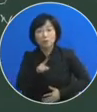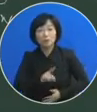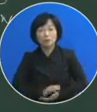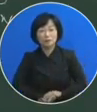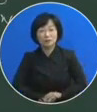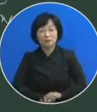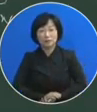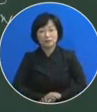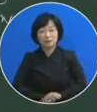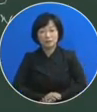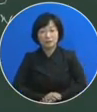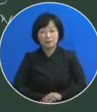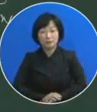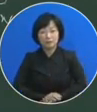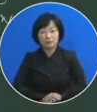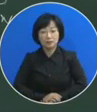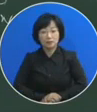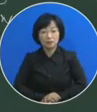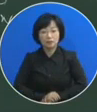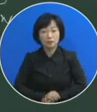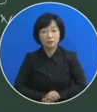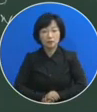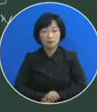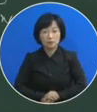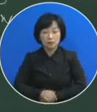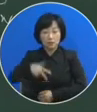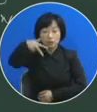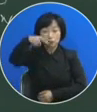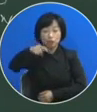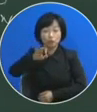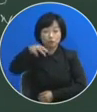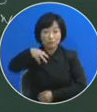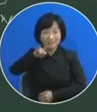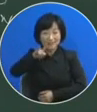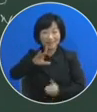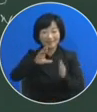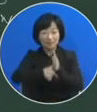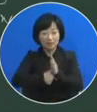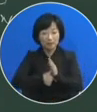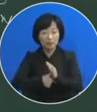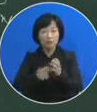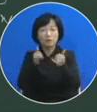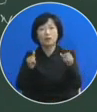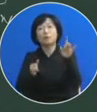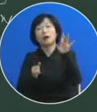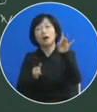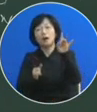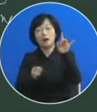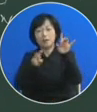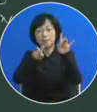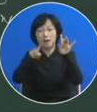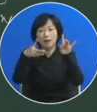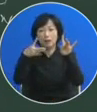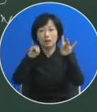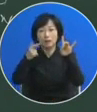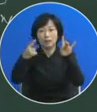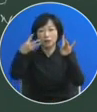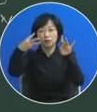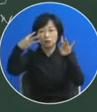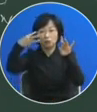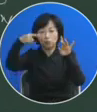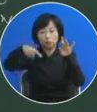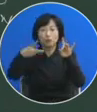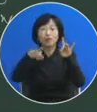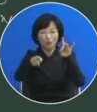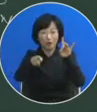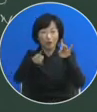happened. 어마어마한 중세계에 마틴에도 한 명이 있었습니다. That the great church of the Middle Ages lost to one person, Martin Luther. 뭐 말이죠? What does that mean? 여러분